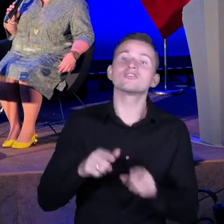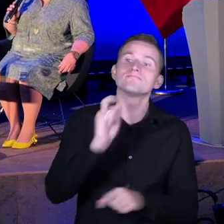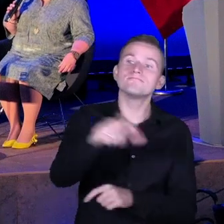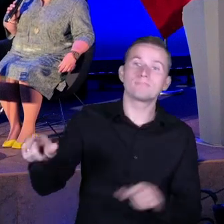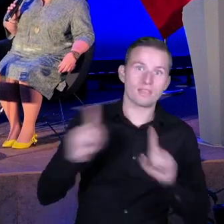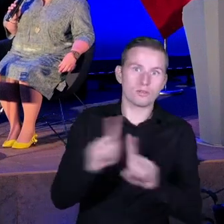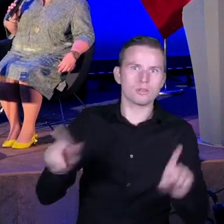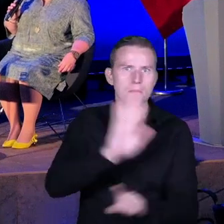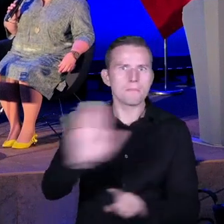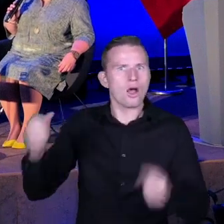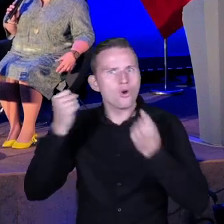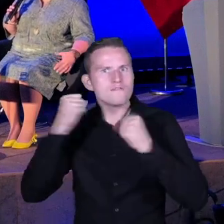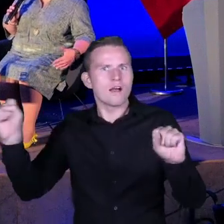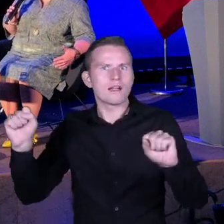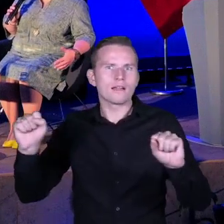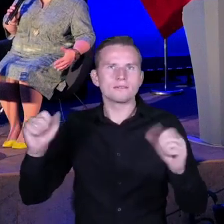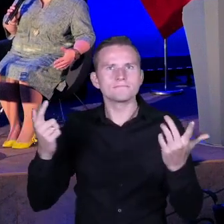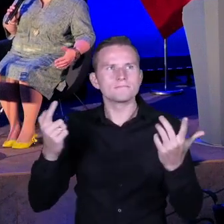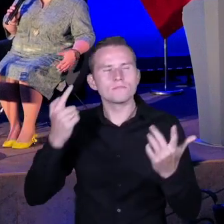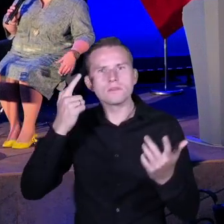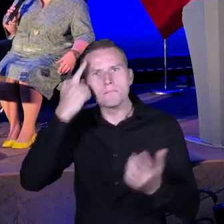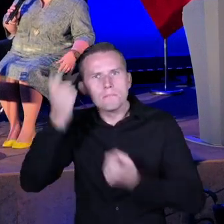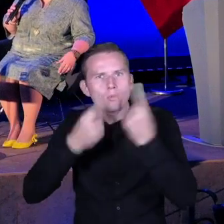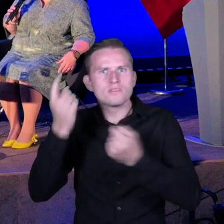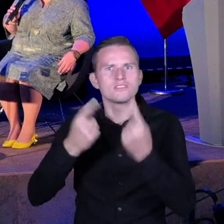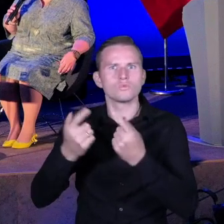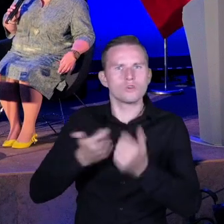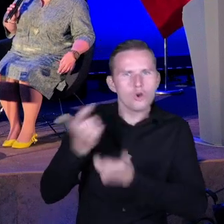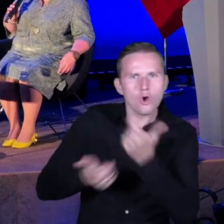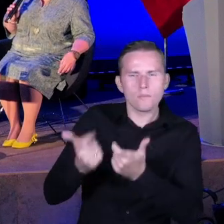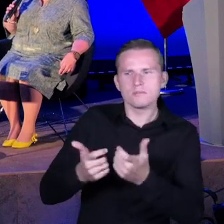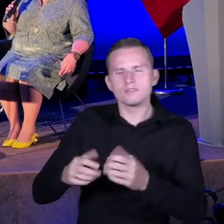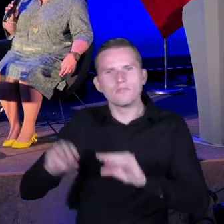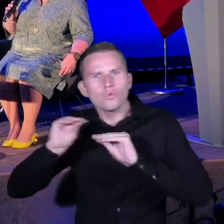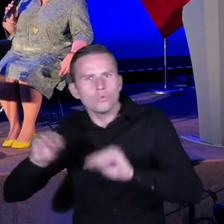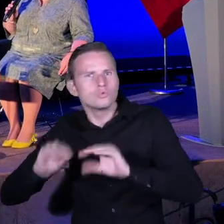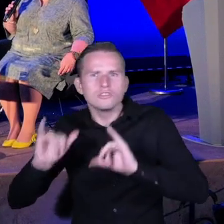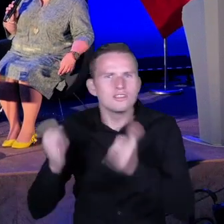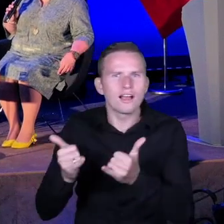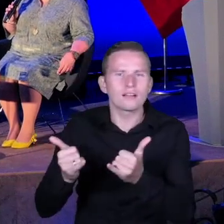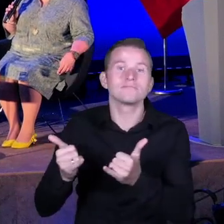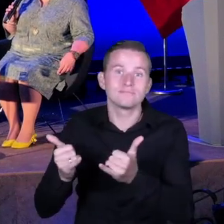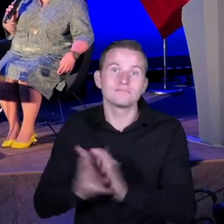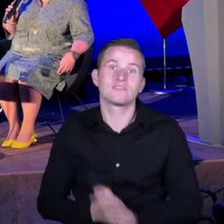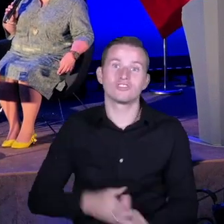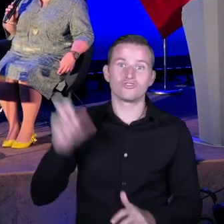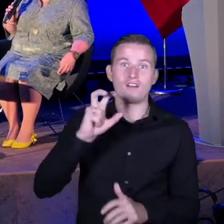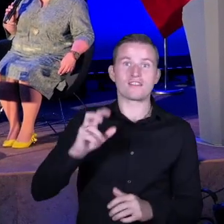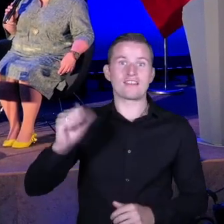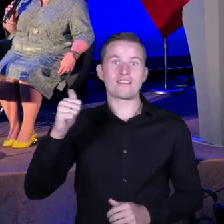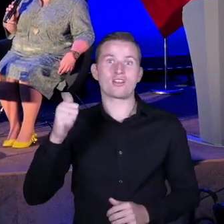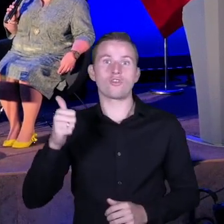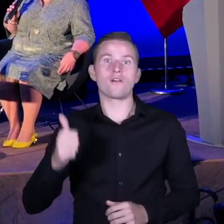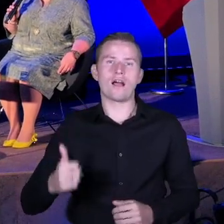odwagę eksperymentowania i przeglądania się temu, jak przebiega proces nauczania. Więc czwartek z jedynkową Akademią